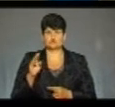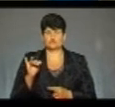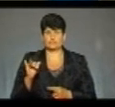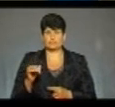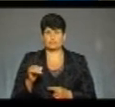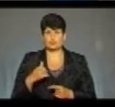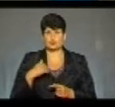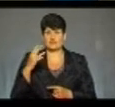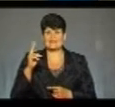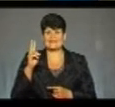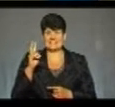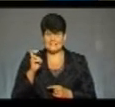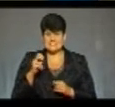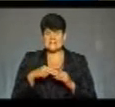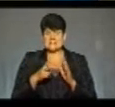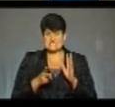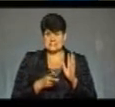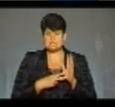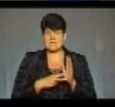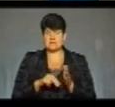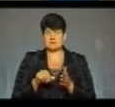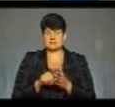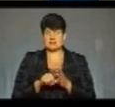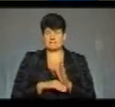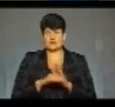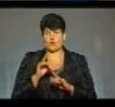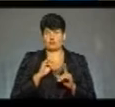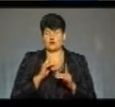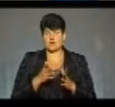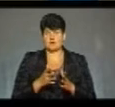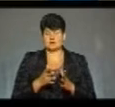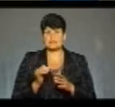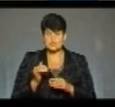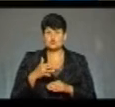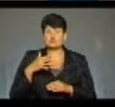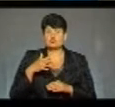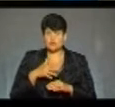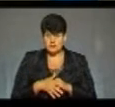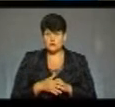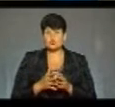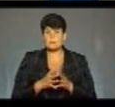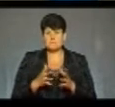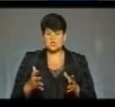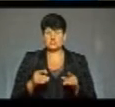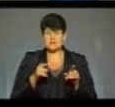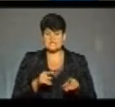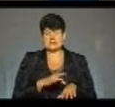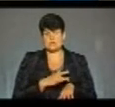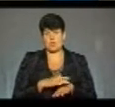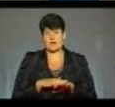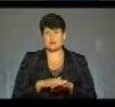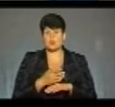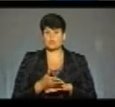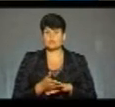проголосували 217 представників Верховної Ради. І зрозуміло, що більшість з них із «Слуги